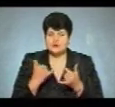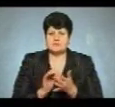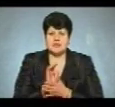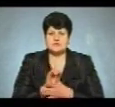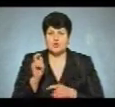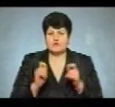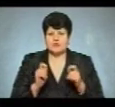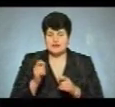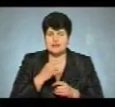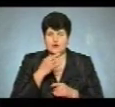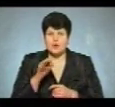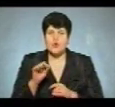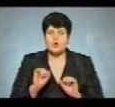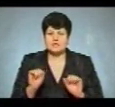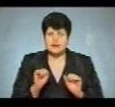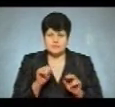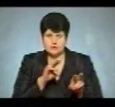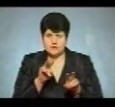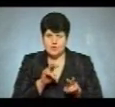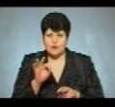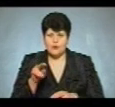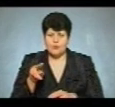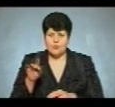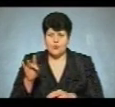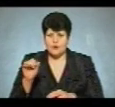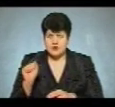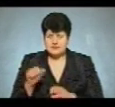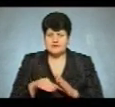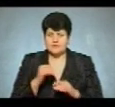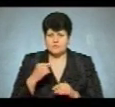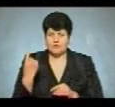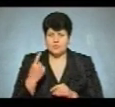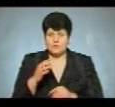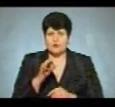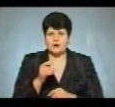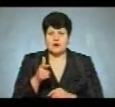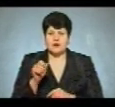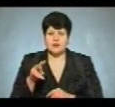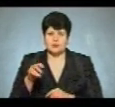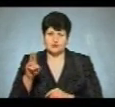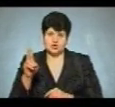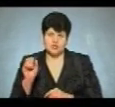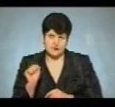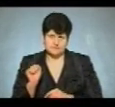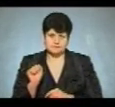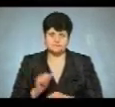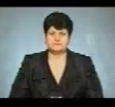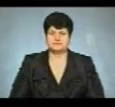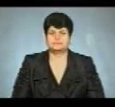прес-конференції повідомила координатор спостереження «Опора» за виборами в області Ольга Галушка. Детальніше у сюжеті.